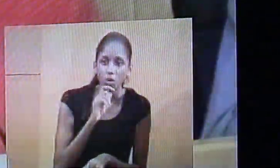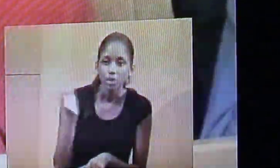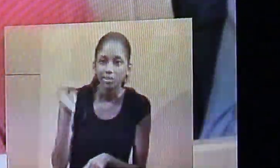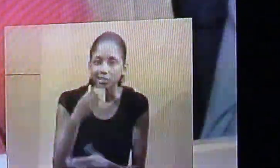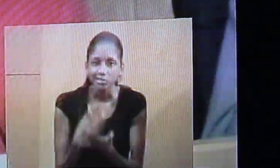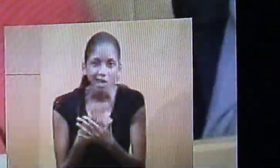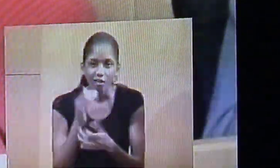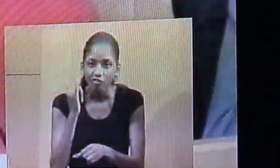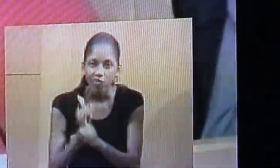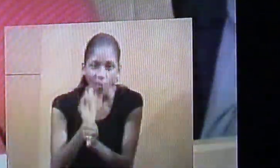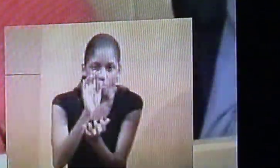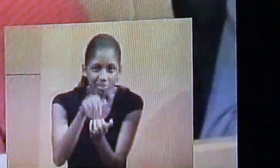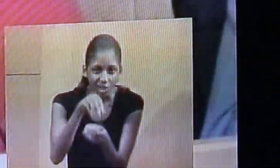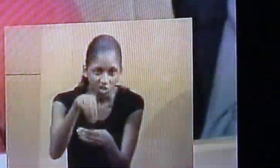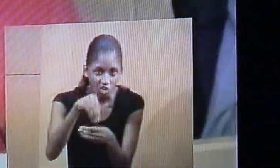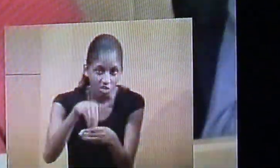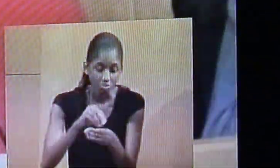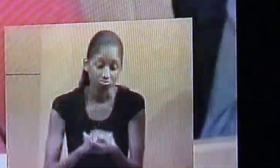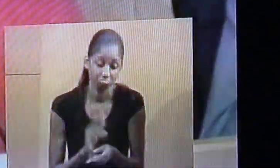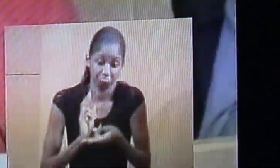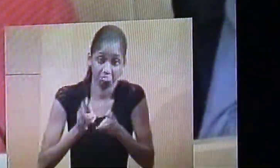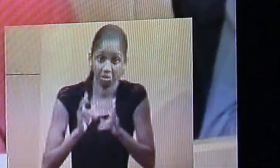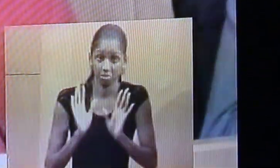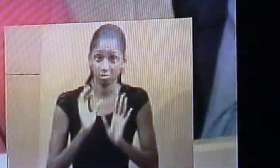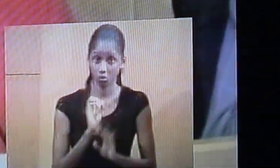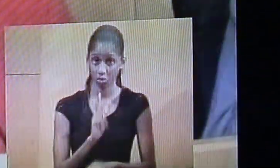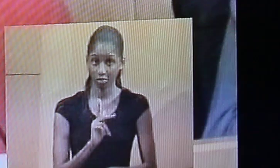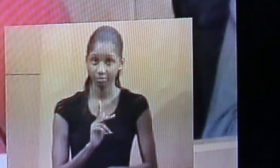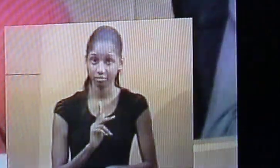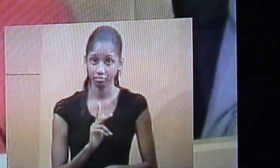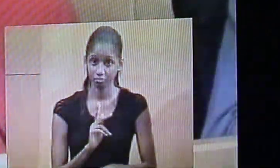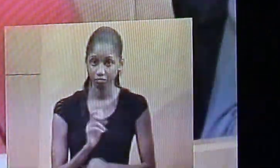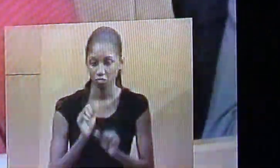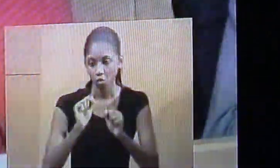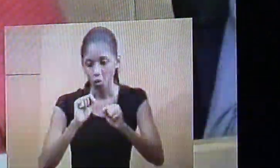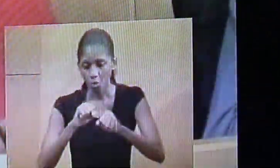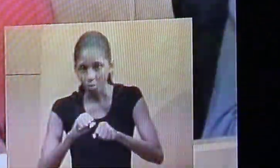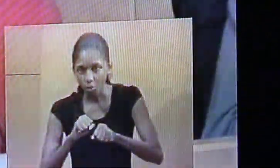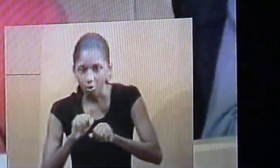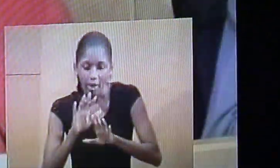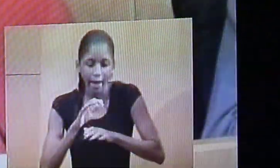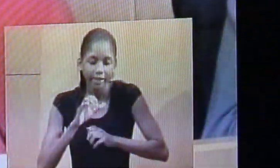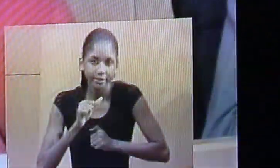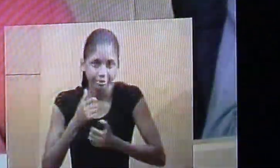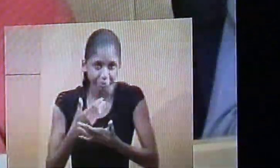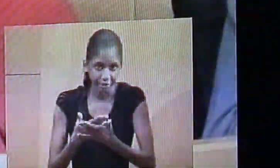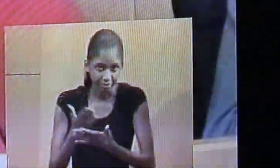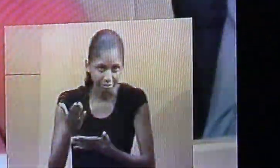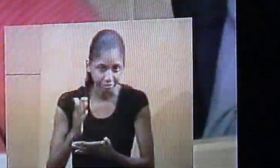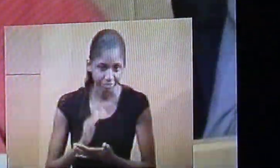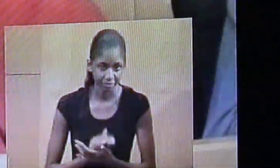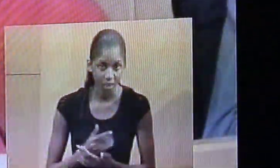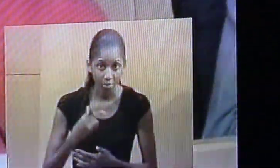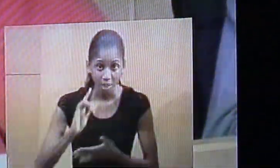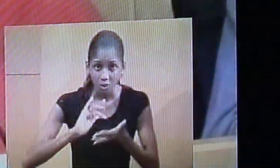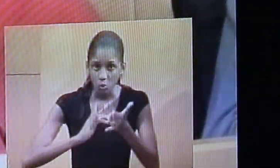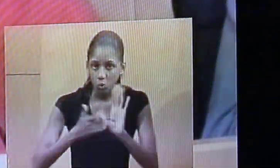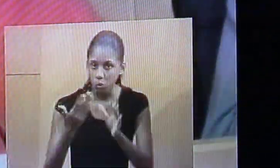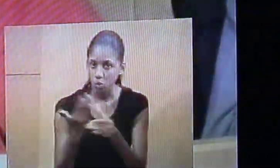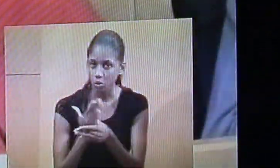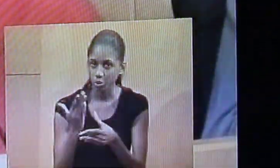piégé. Peut-être, soit, on peut vous faire cette concession. Mais tous les